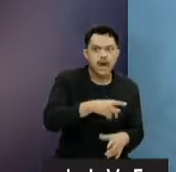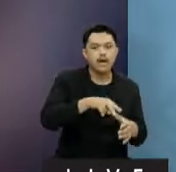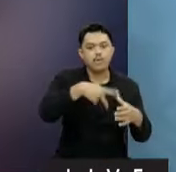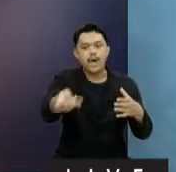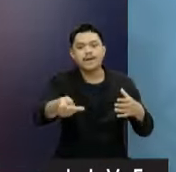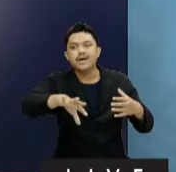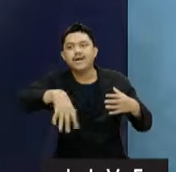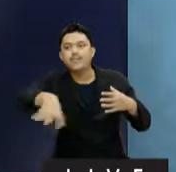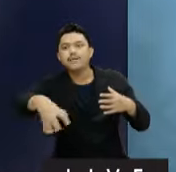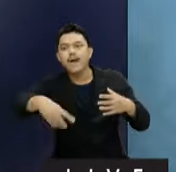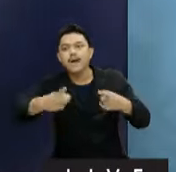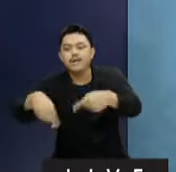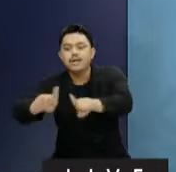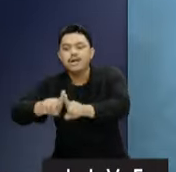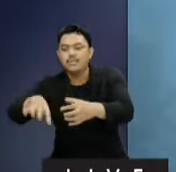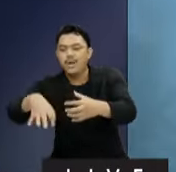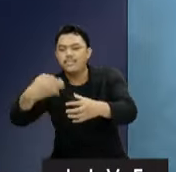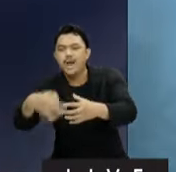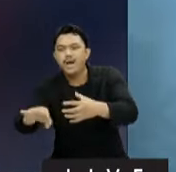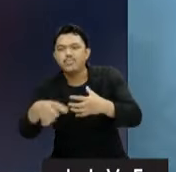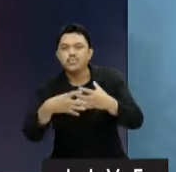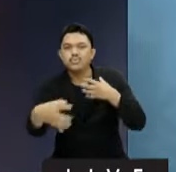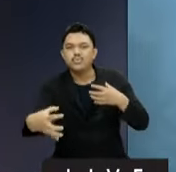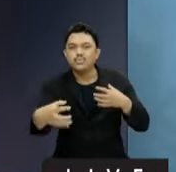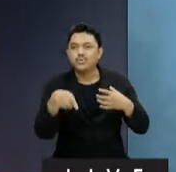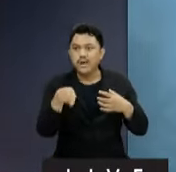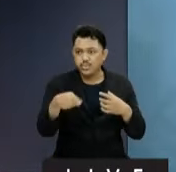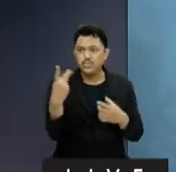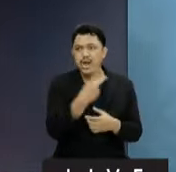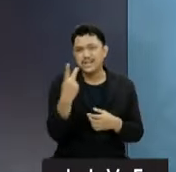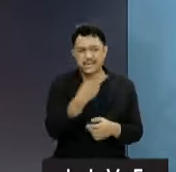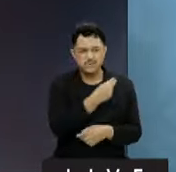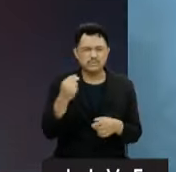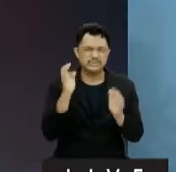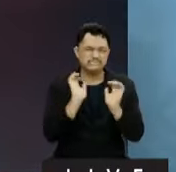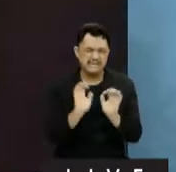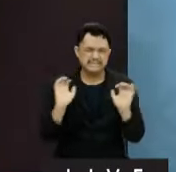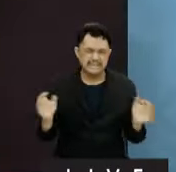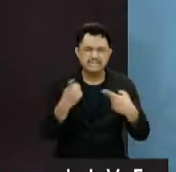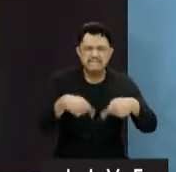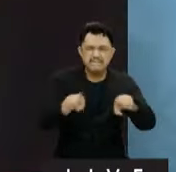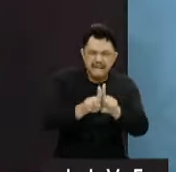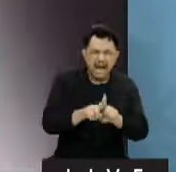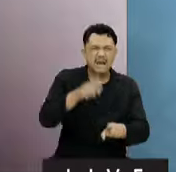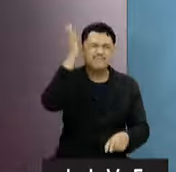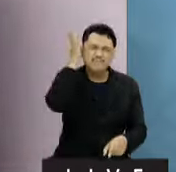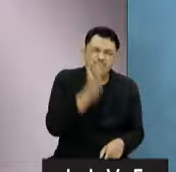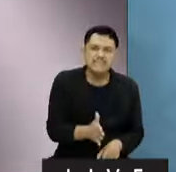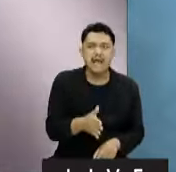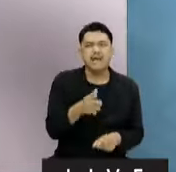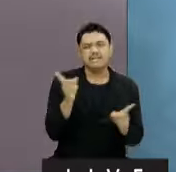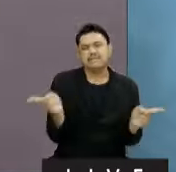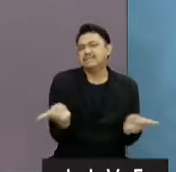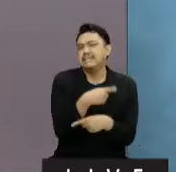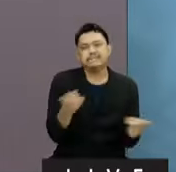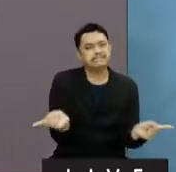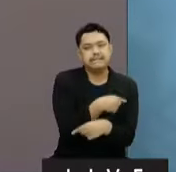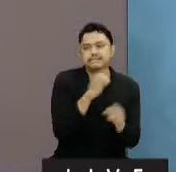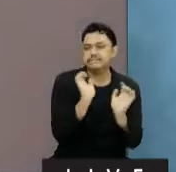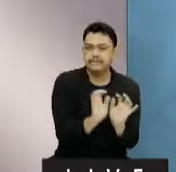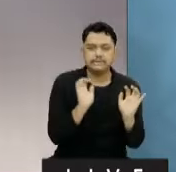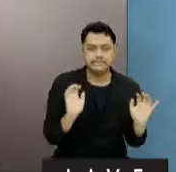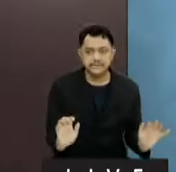sekali dilakukan gitu, karena inilah salah satu usaha untuk kemudian lepas dari keluarga utama